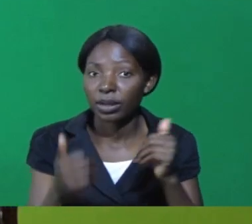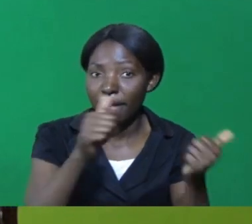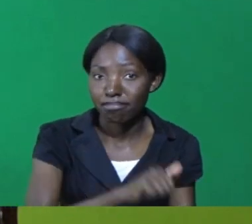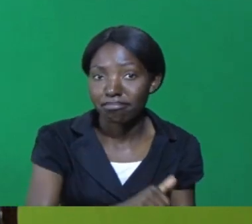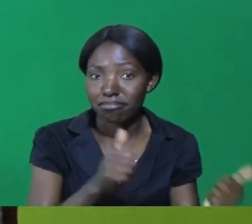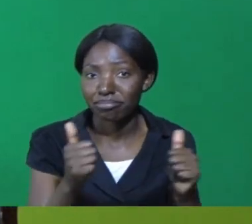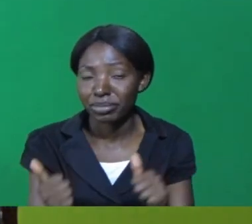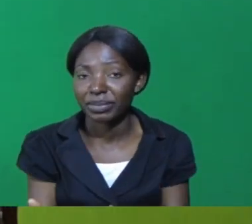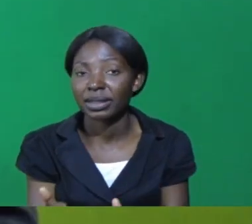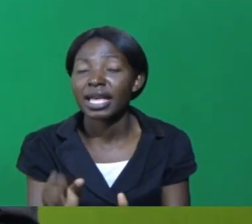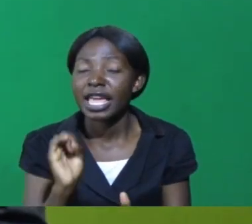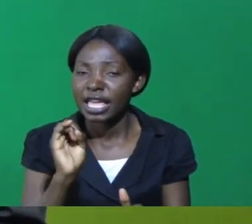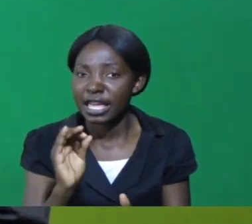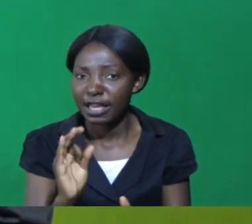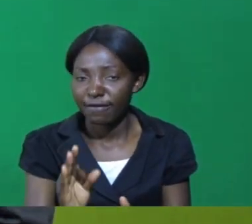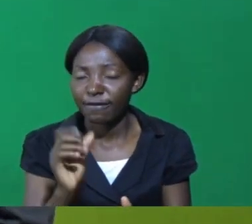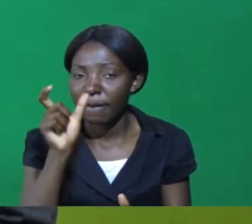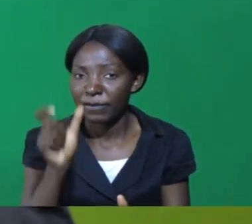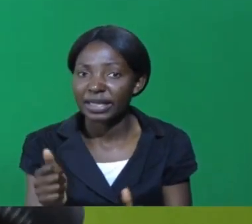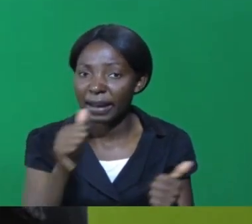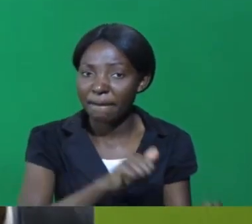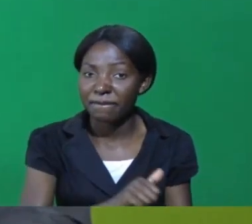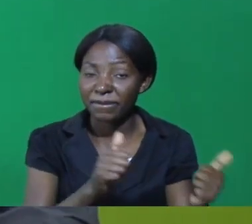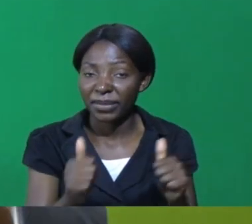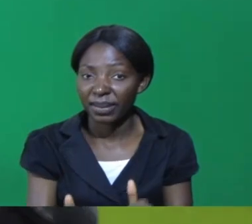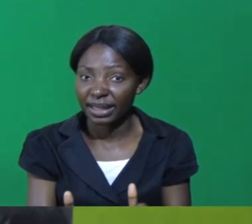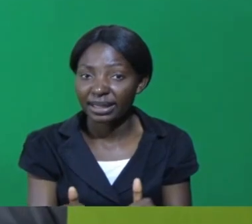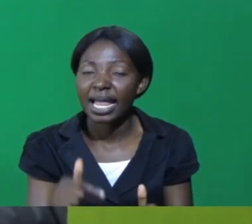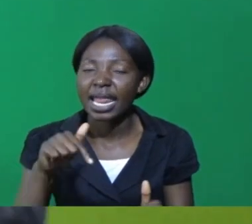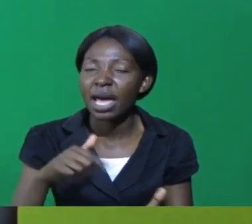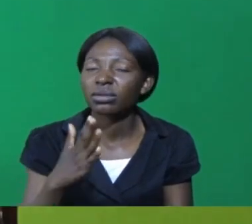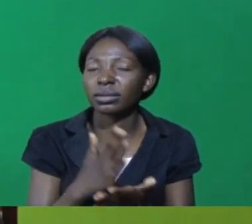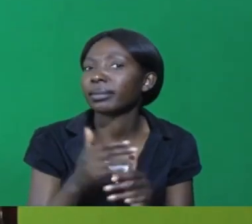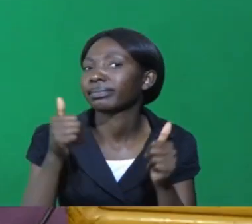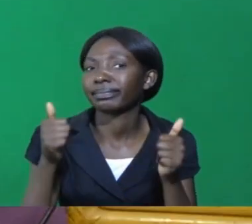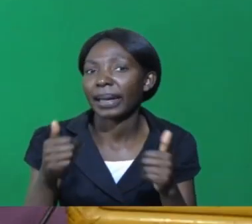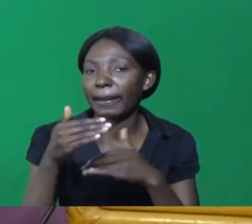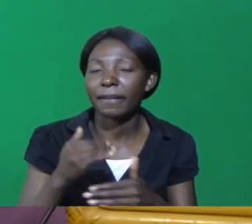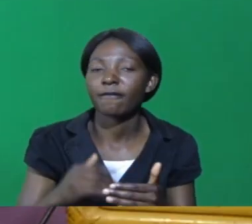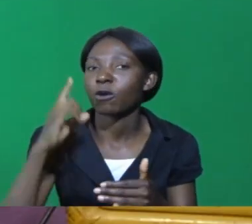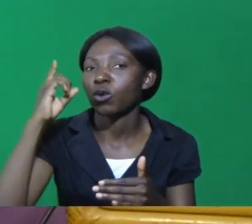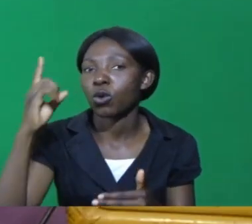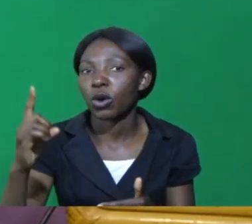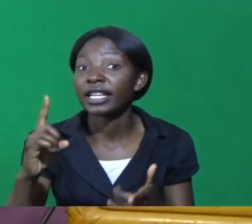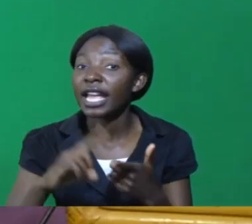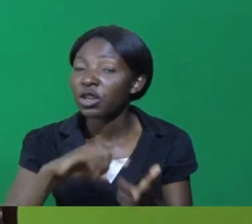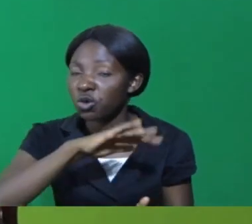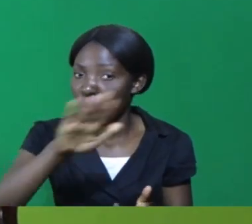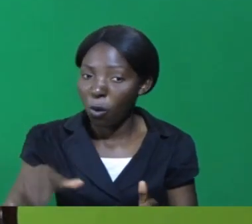pakubhabhatidzwa. Right. Munhu akangobhabhatidzwa. Anobva amira muchimiro chakanaka kuna Mwari. Yes. Imi